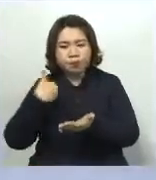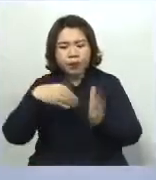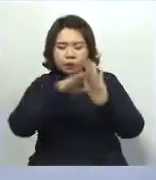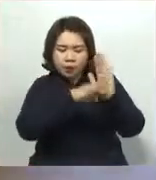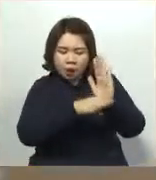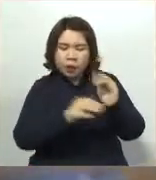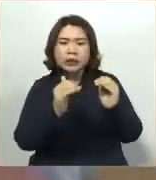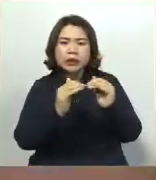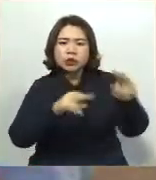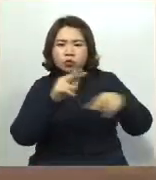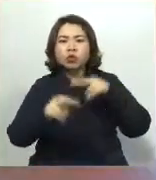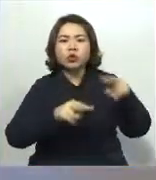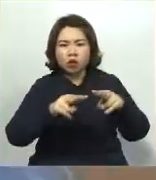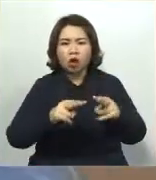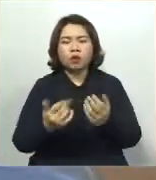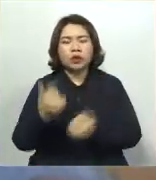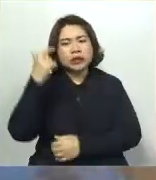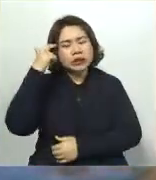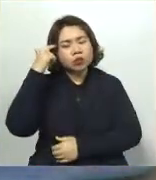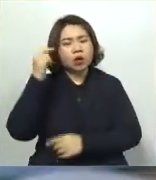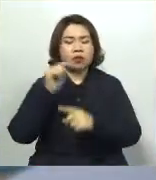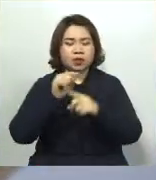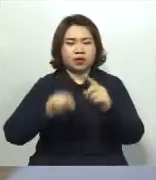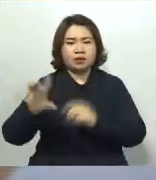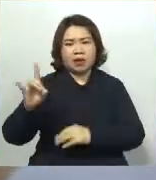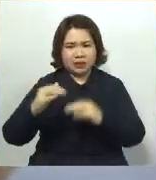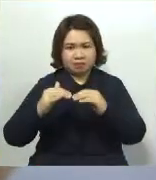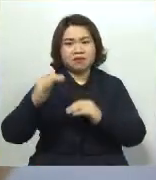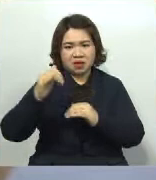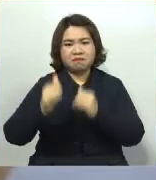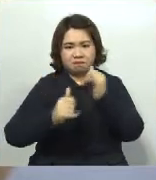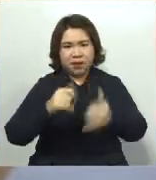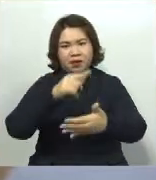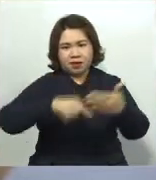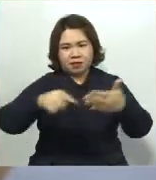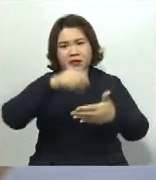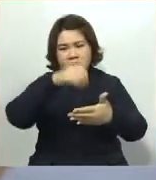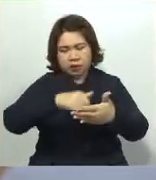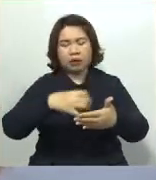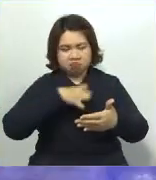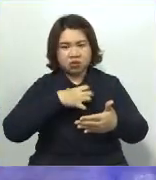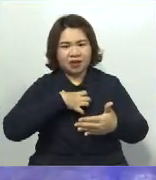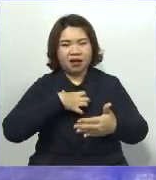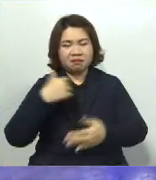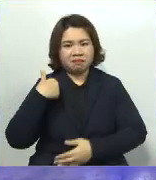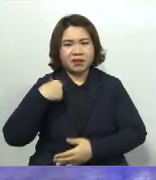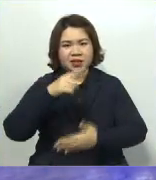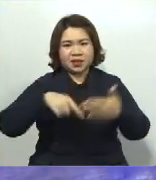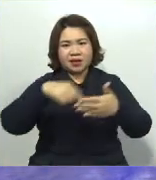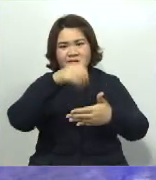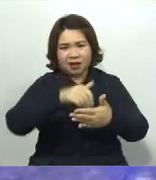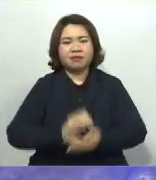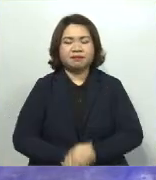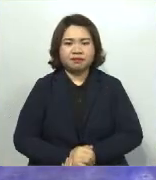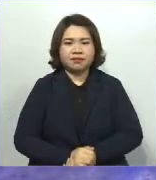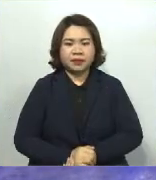สิทธิ์ทางนี้คาดว่าจะมีผู้มาใช้สิทธิ์เกินร้อยละ80เพราะครั้งนี้ประชาชนตื่นตัวมาใช้สิทธิ์เป็นจำนวนมากค่ะส่วนปัญหาที่พ